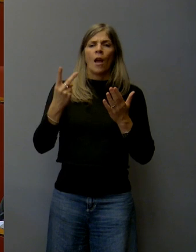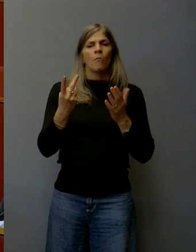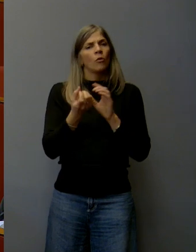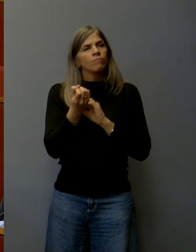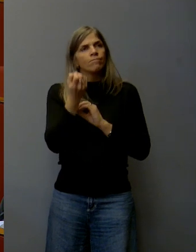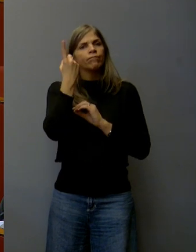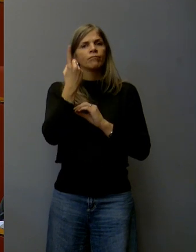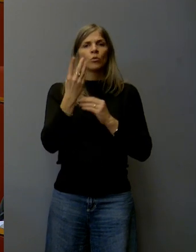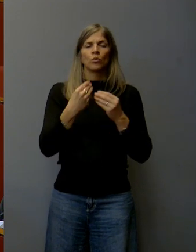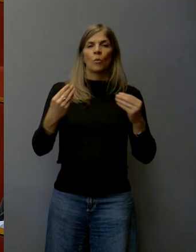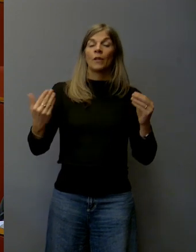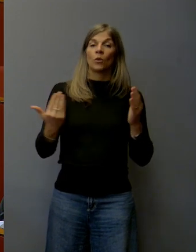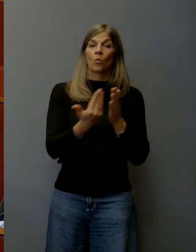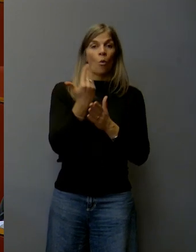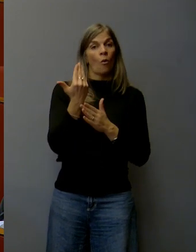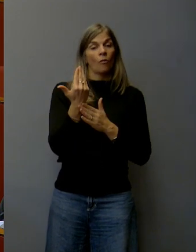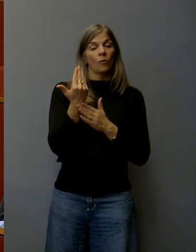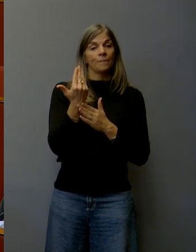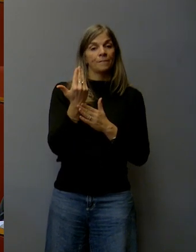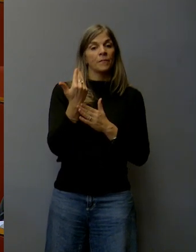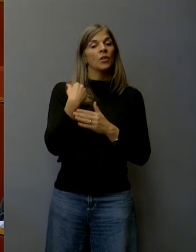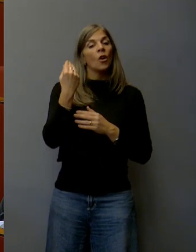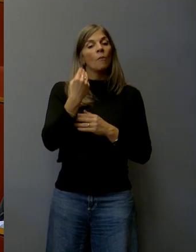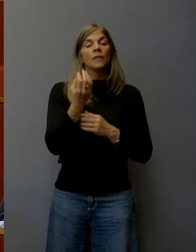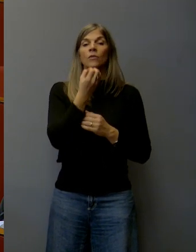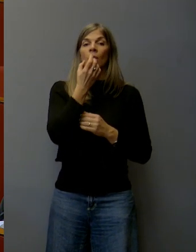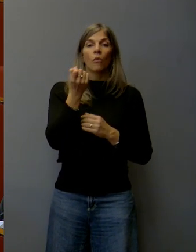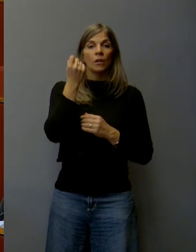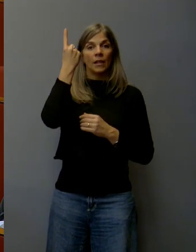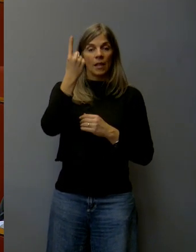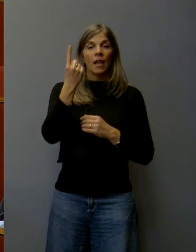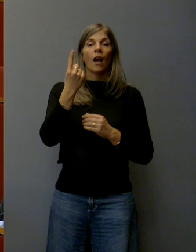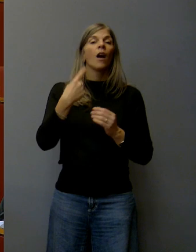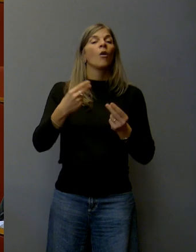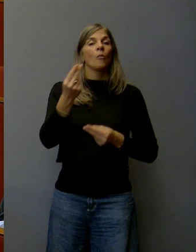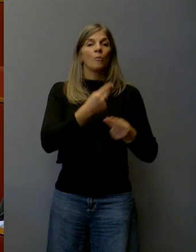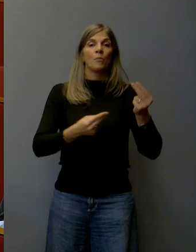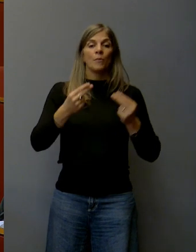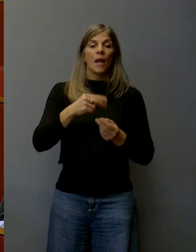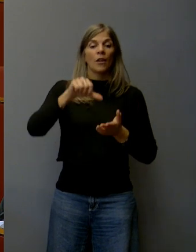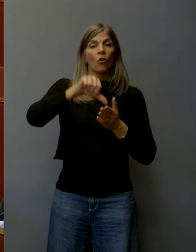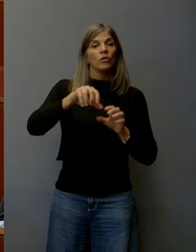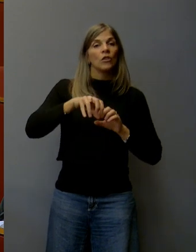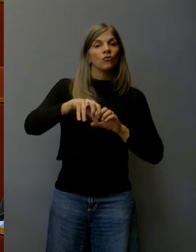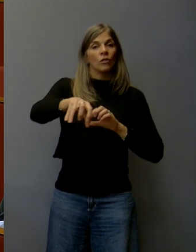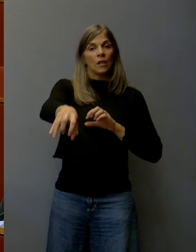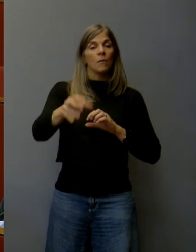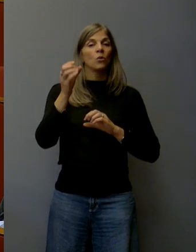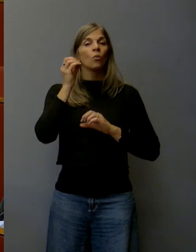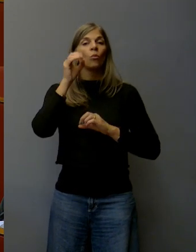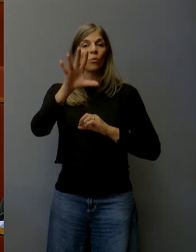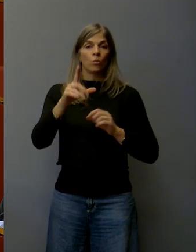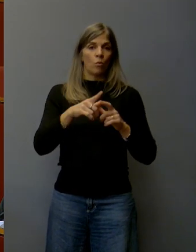non ci avete pensato Secondo me è una buona idea poteva essere un piano per il decentramento culturale della città